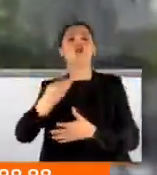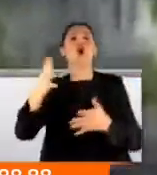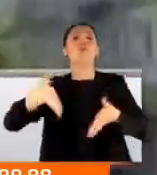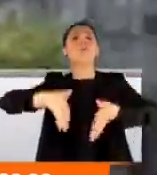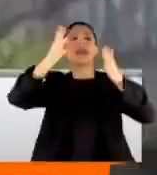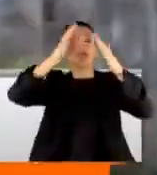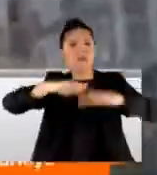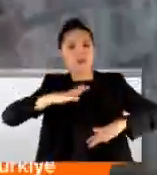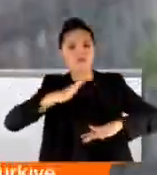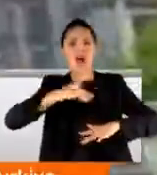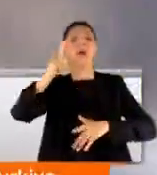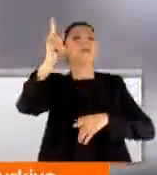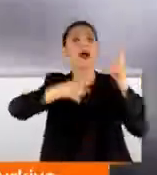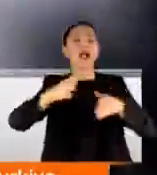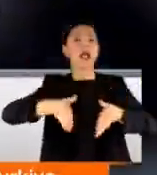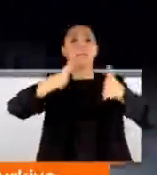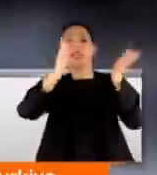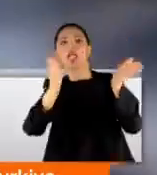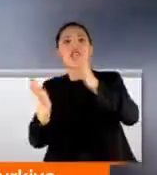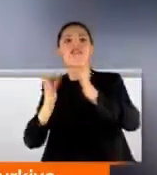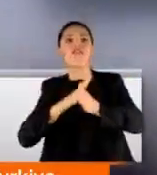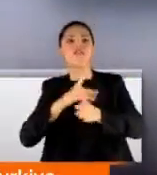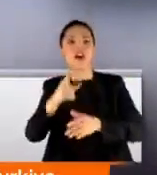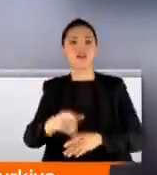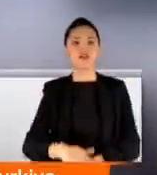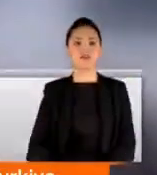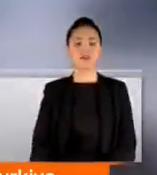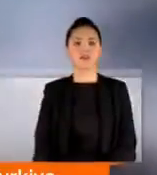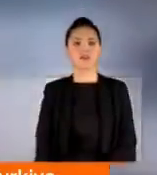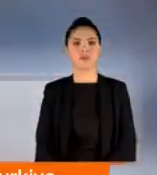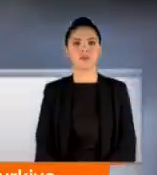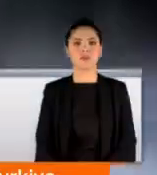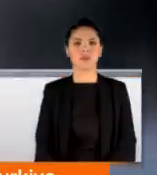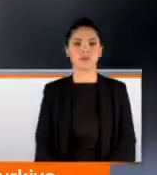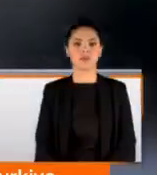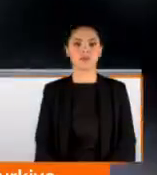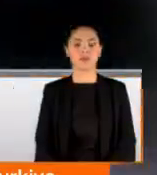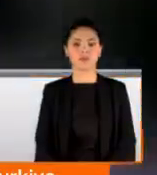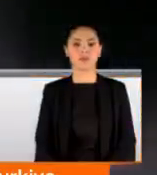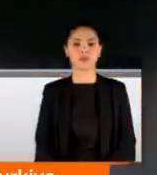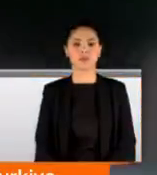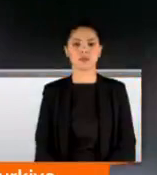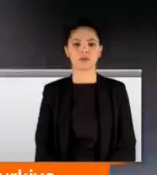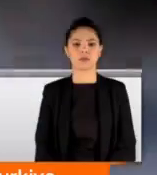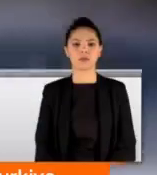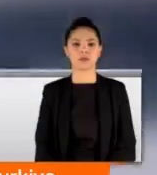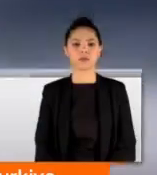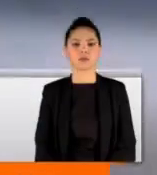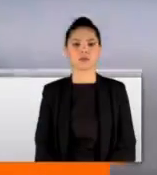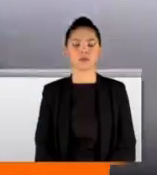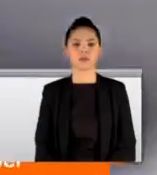yıkıldı, bazıları da yan yattı. Allah Allah, apartman gitti. Allah.